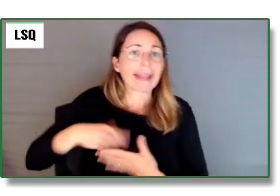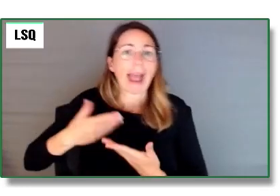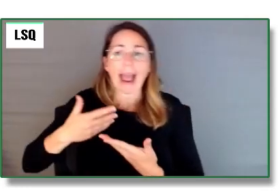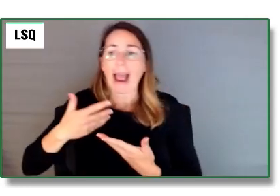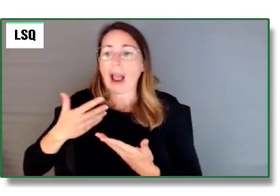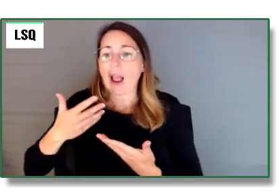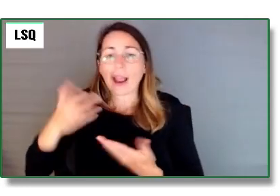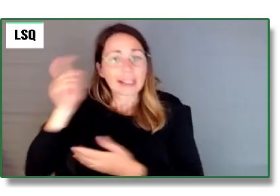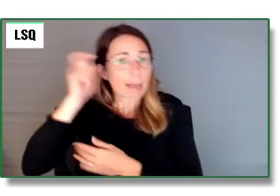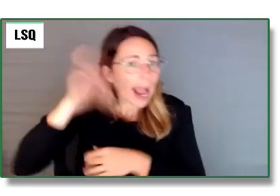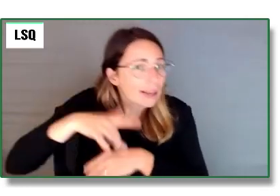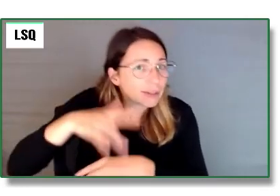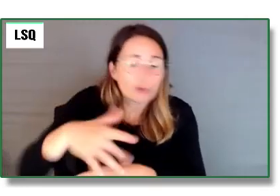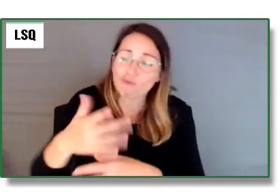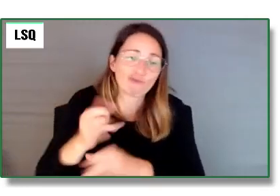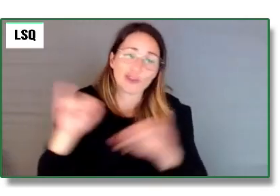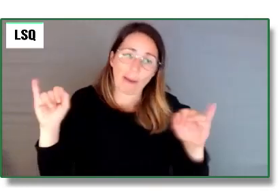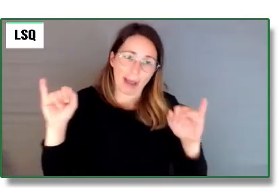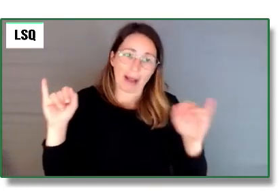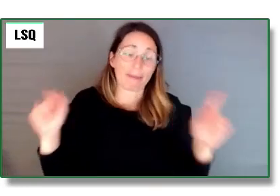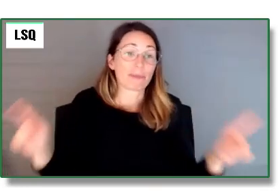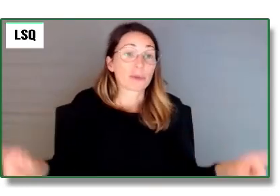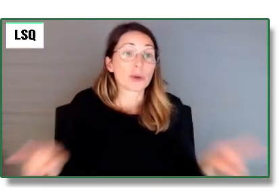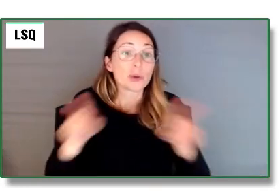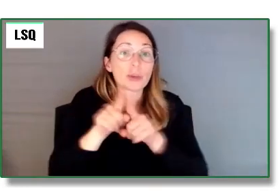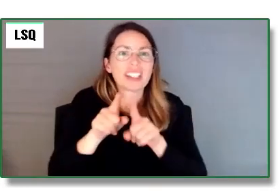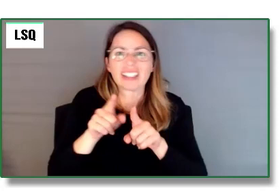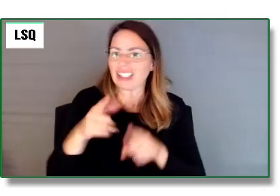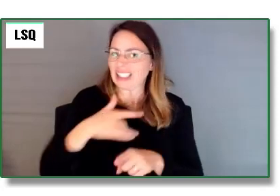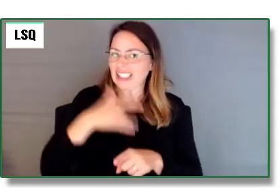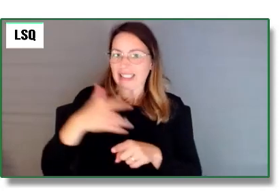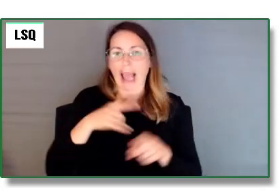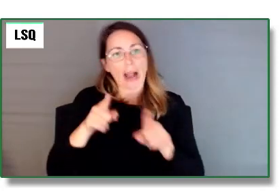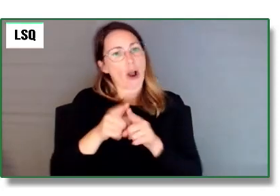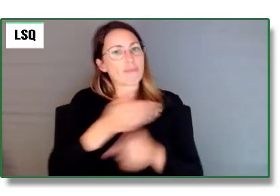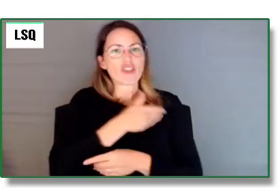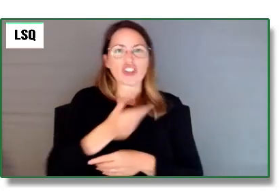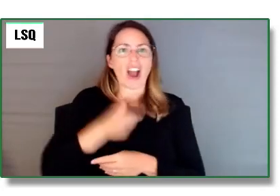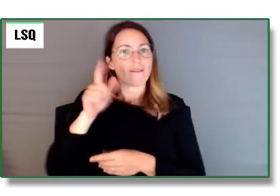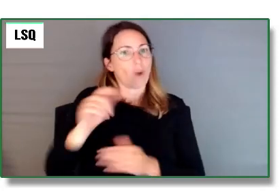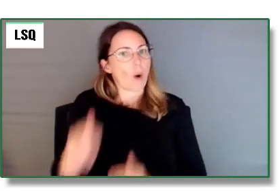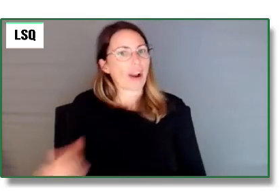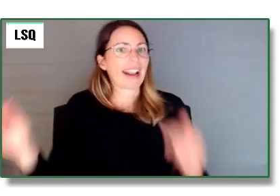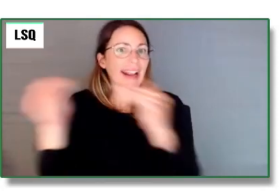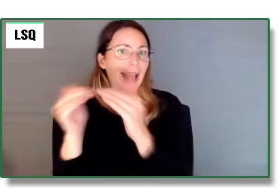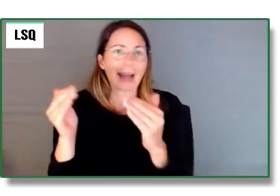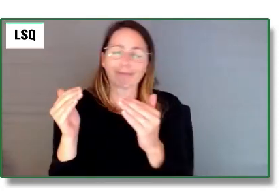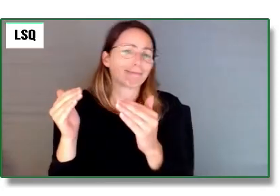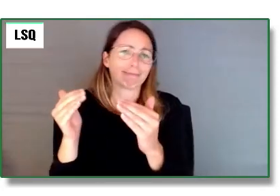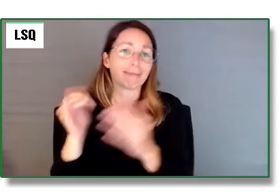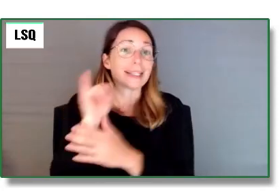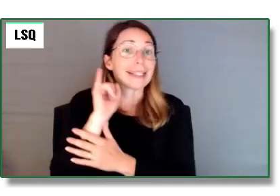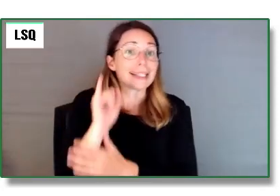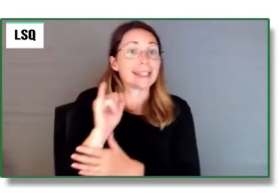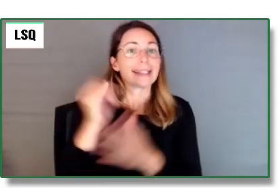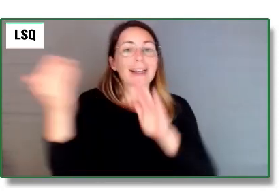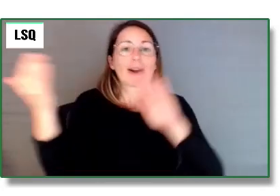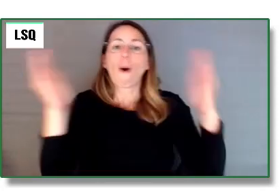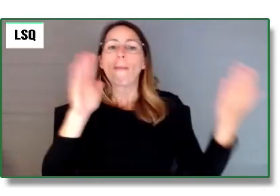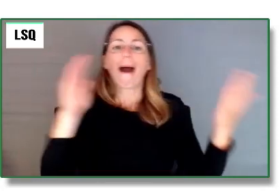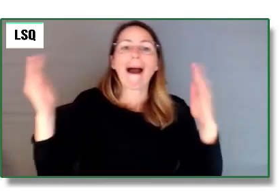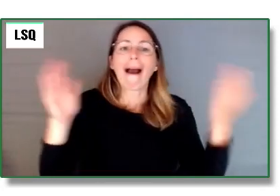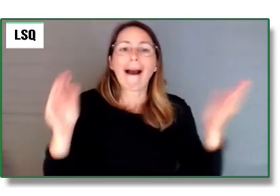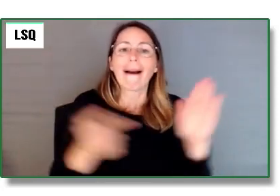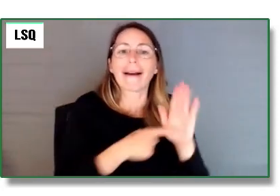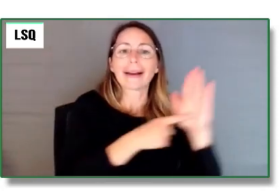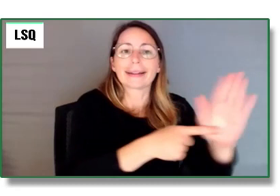mal comprise comme étant l'égalisation des chances. Mais si nous en tenons à la métaphore des prés pour un moment,